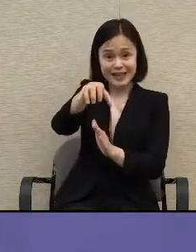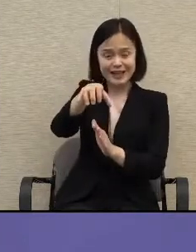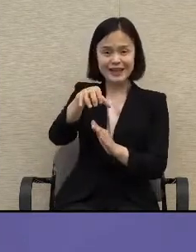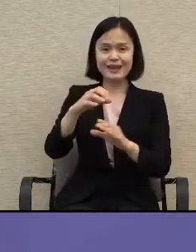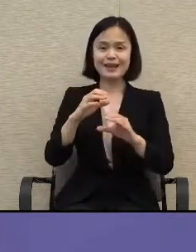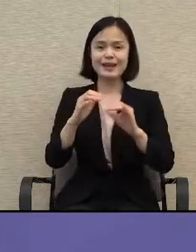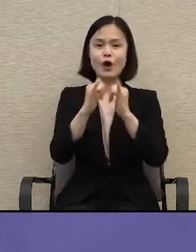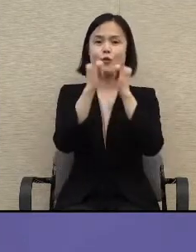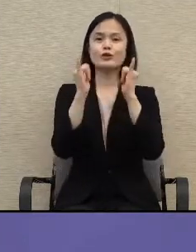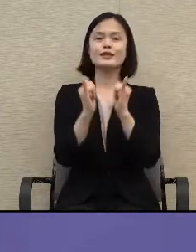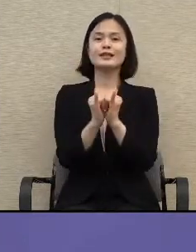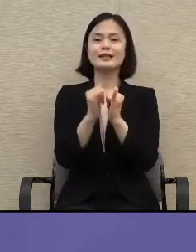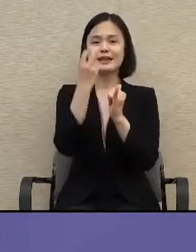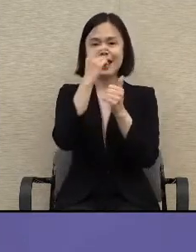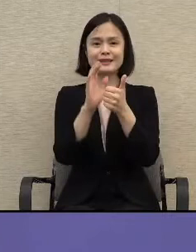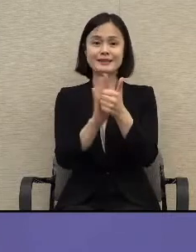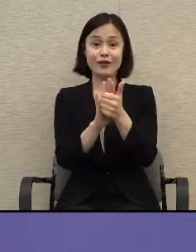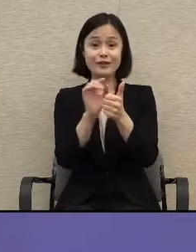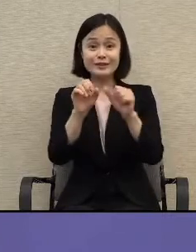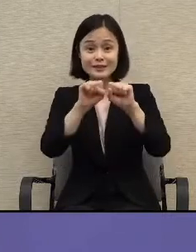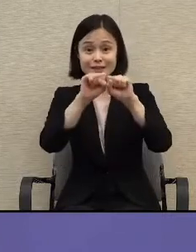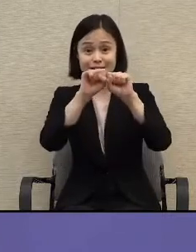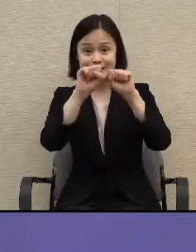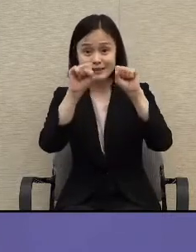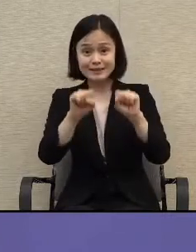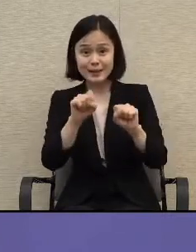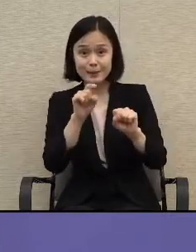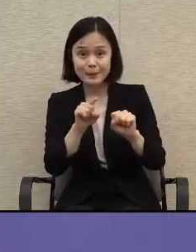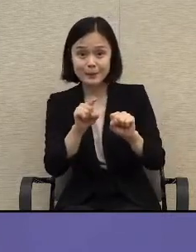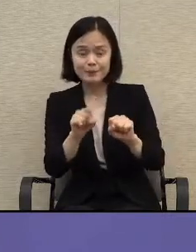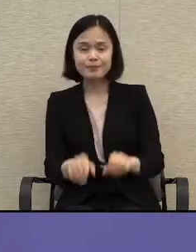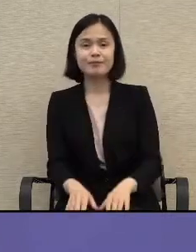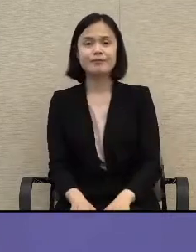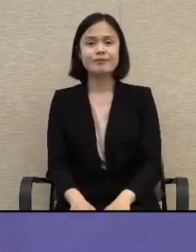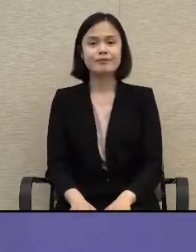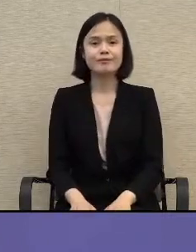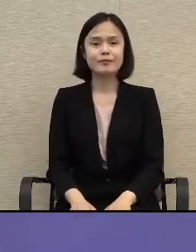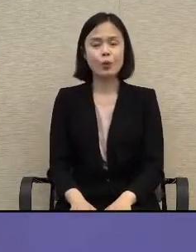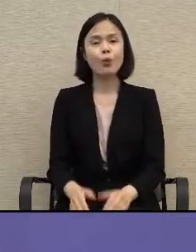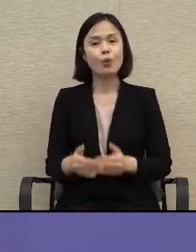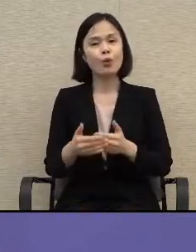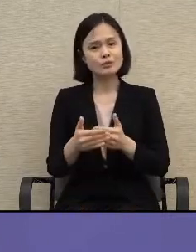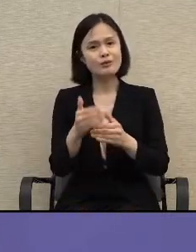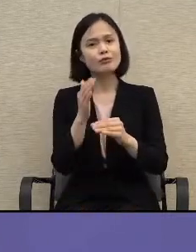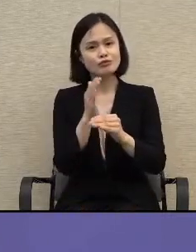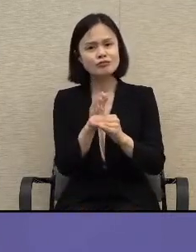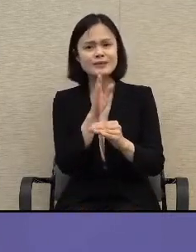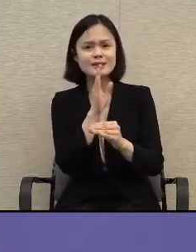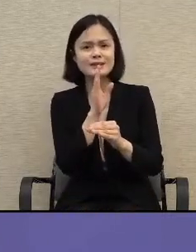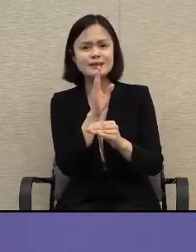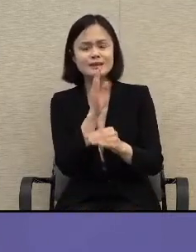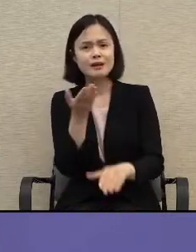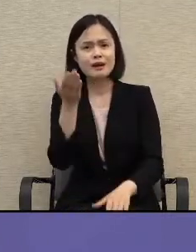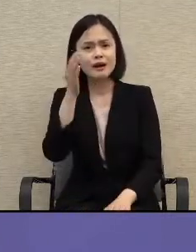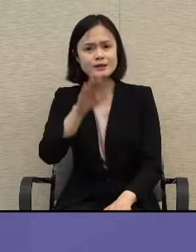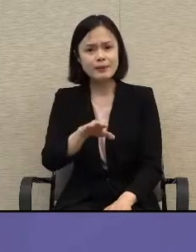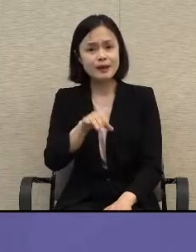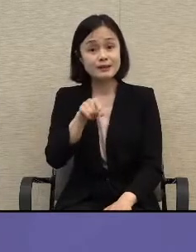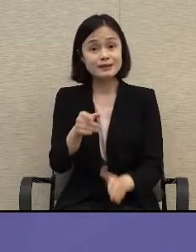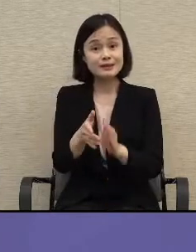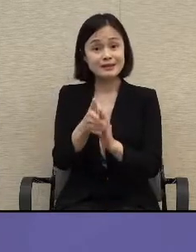있는 보건복지 행정의 연계라는 체계들은 갖추어져 있고 작동을 하고 있는 것은 사실이기는 하나,